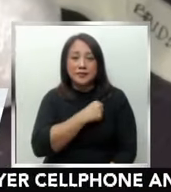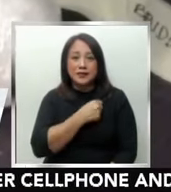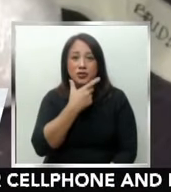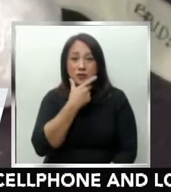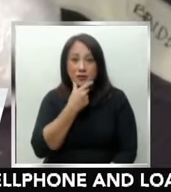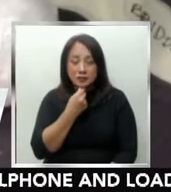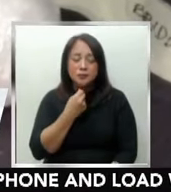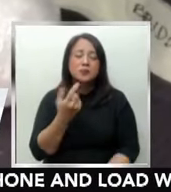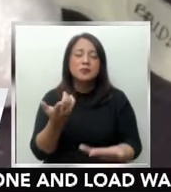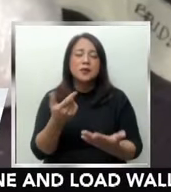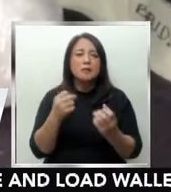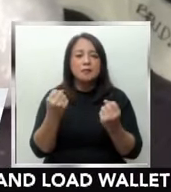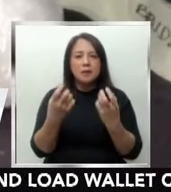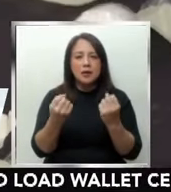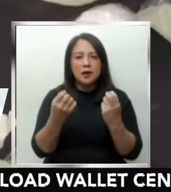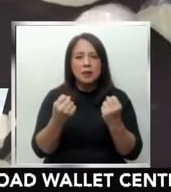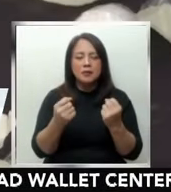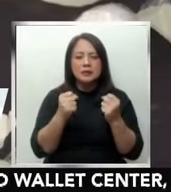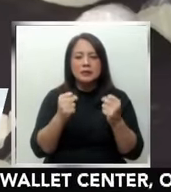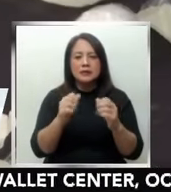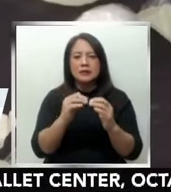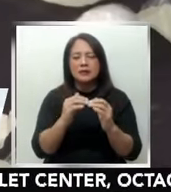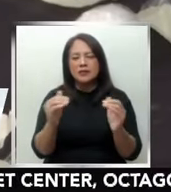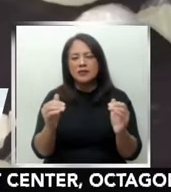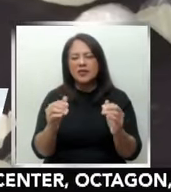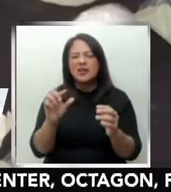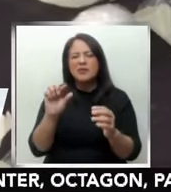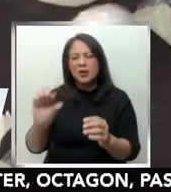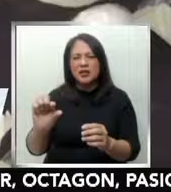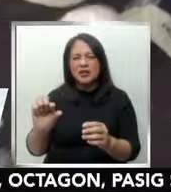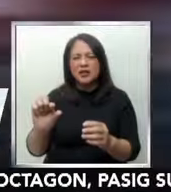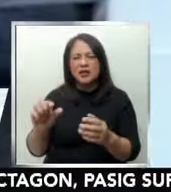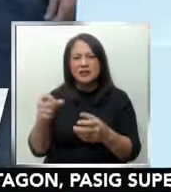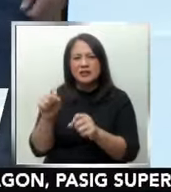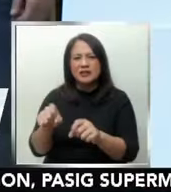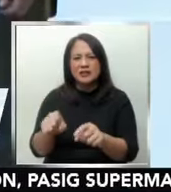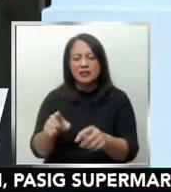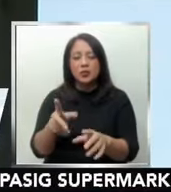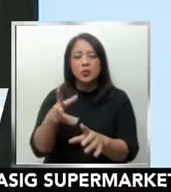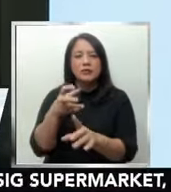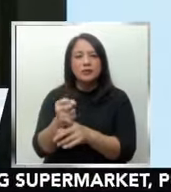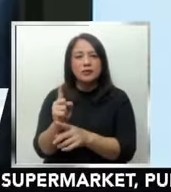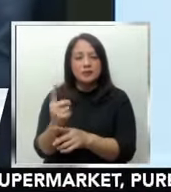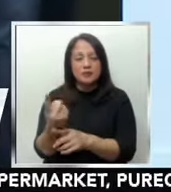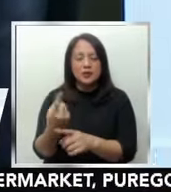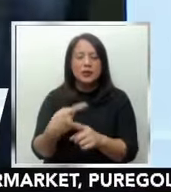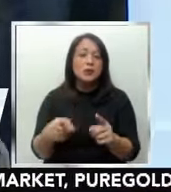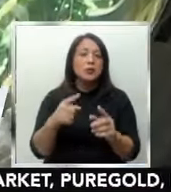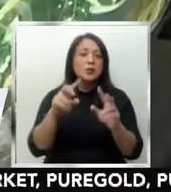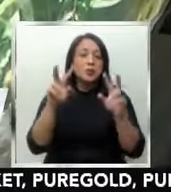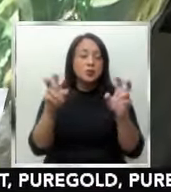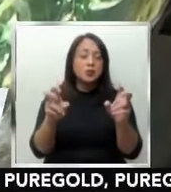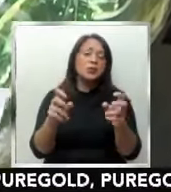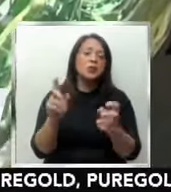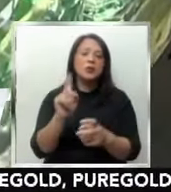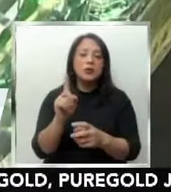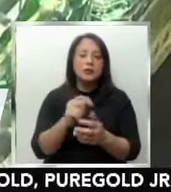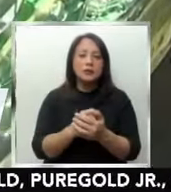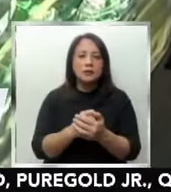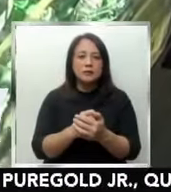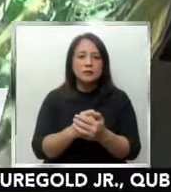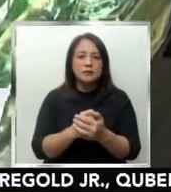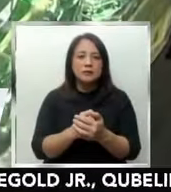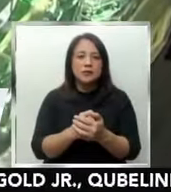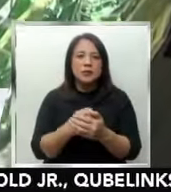mga any Street level minor players ay mga biktima lang ang tawag ng justice secretary sa pagtutok sa mga